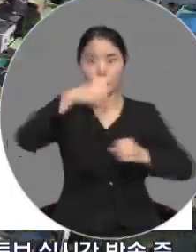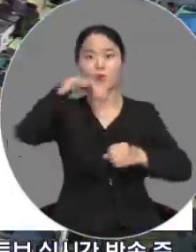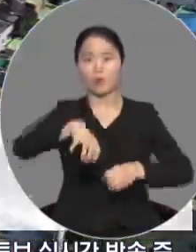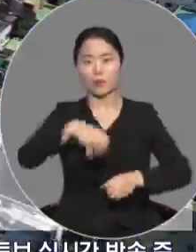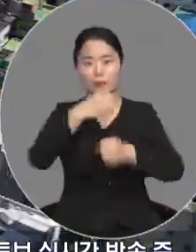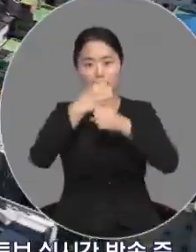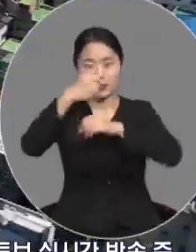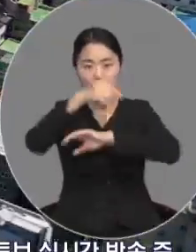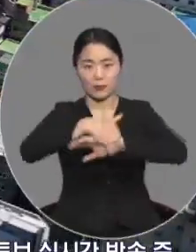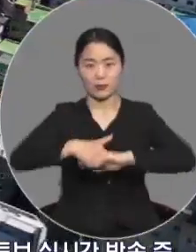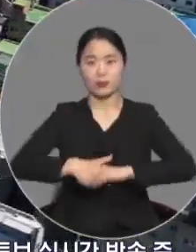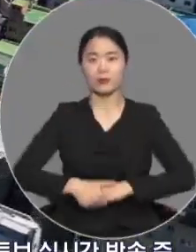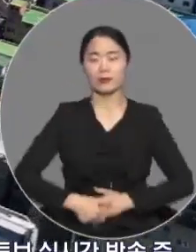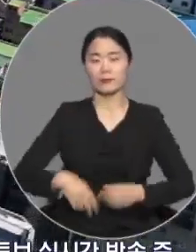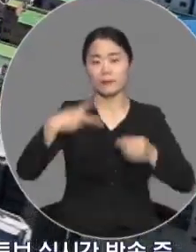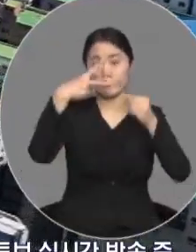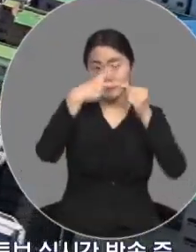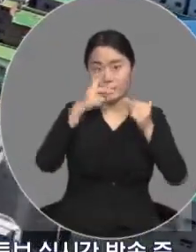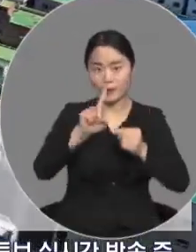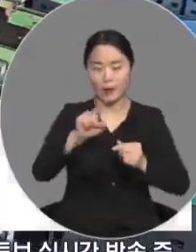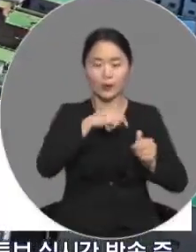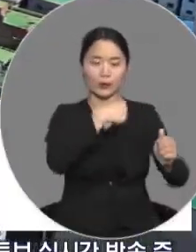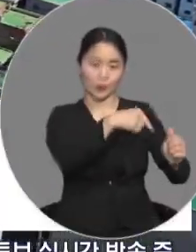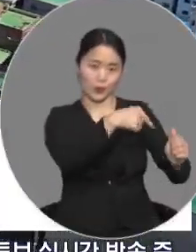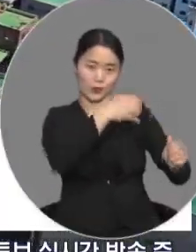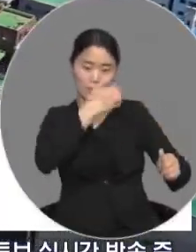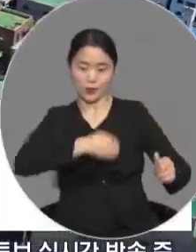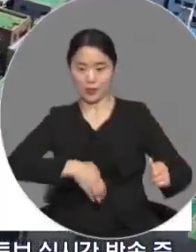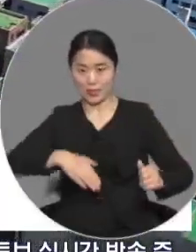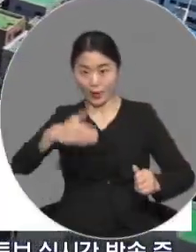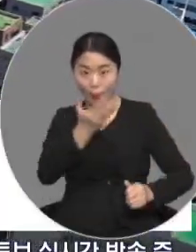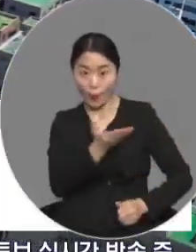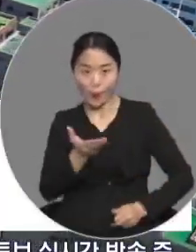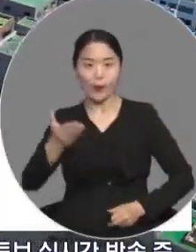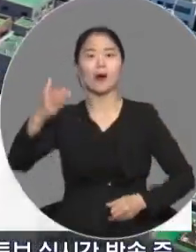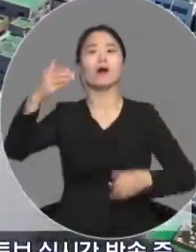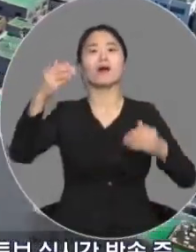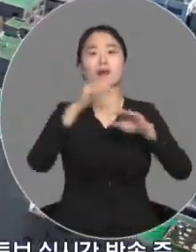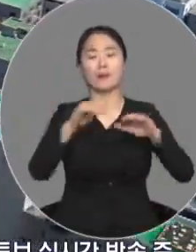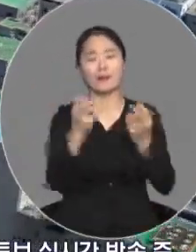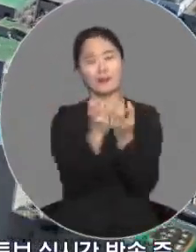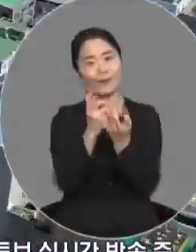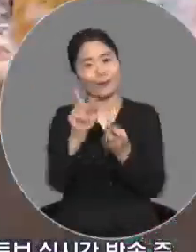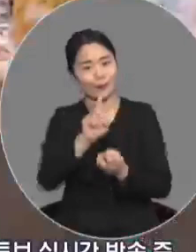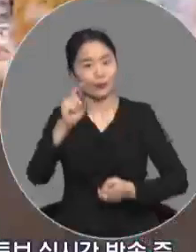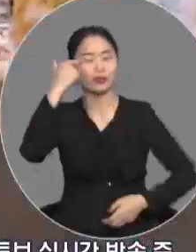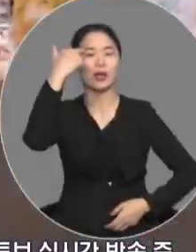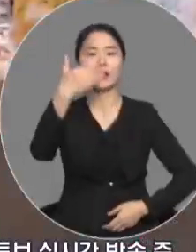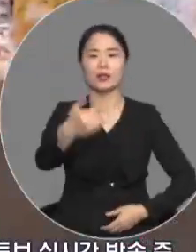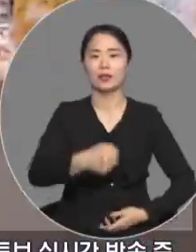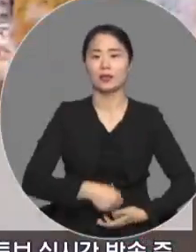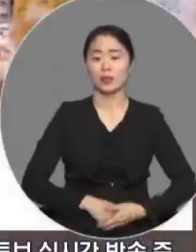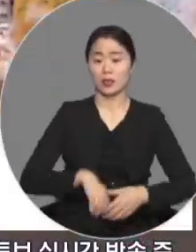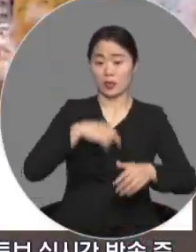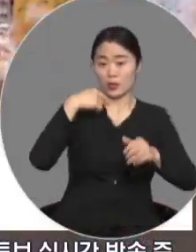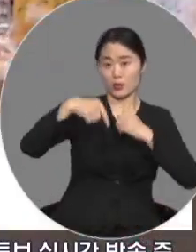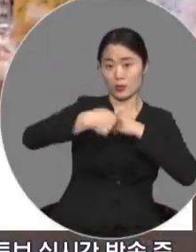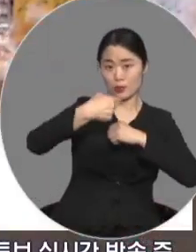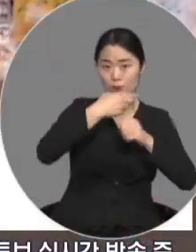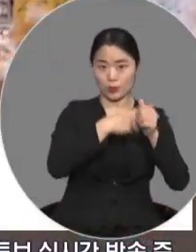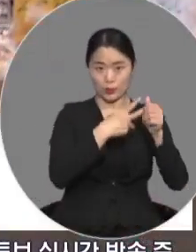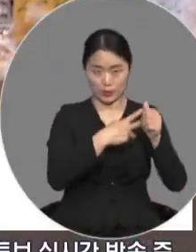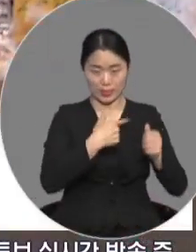하겠습니다. 두 번째로는 교육과 복지의 질을 높일 대책을 물었습니다. 초등교사